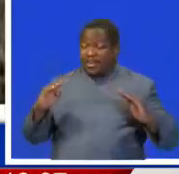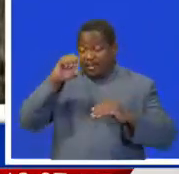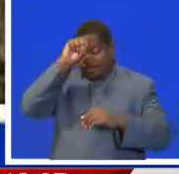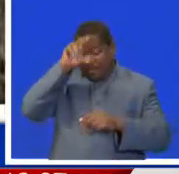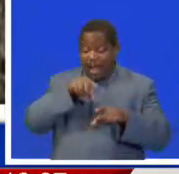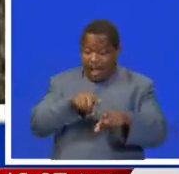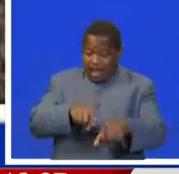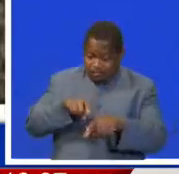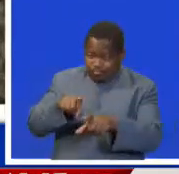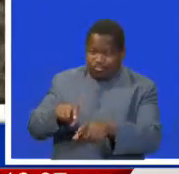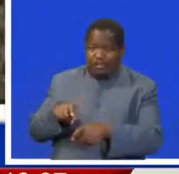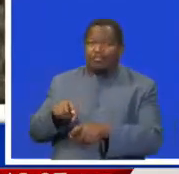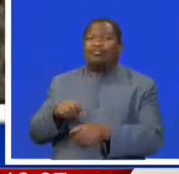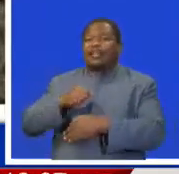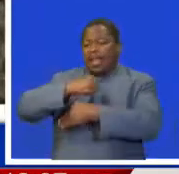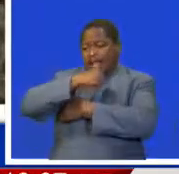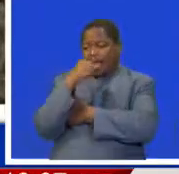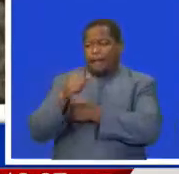yagezi.